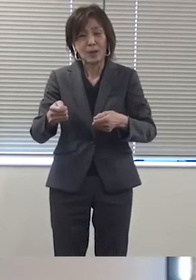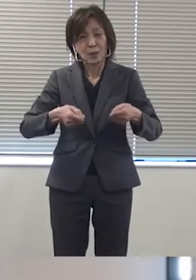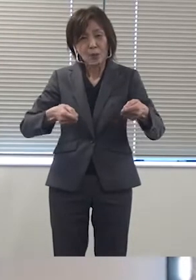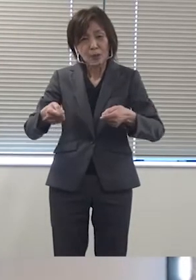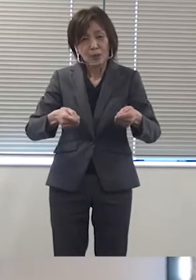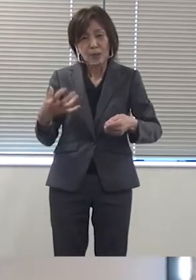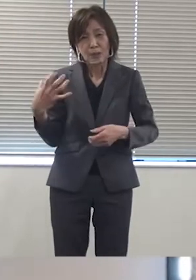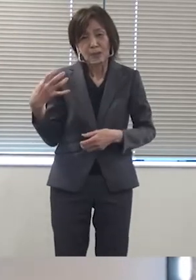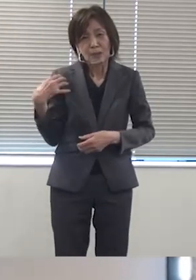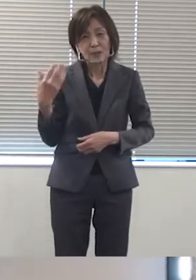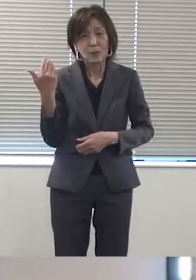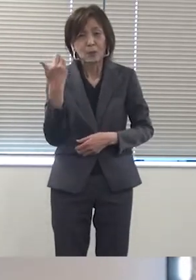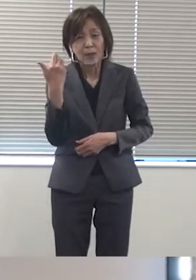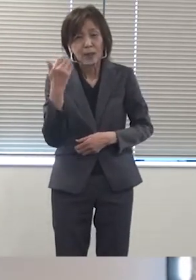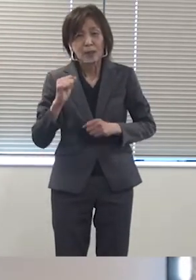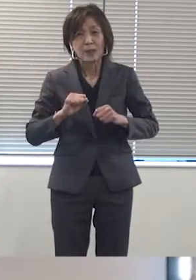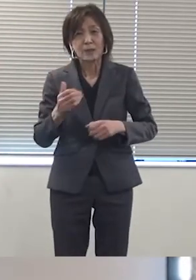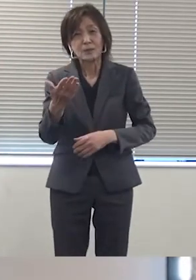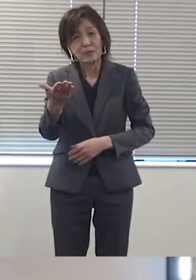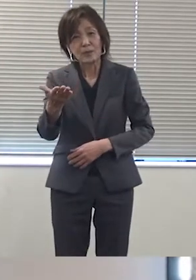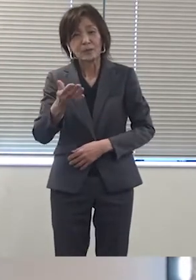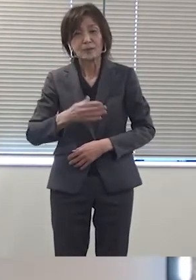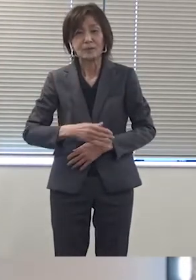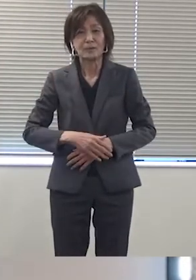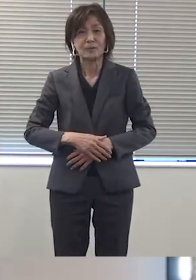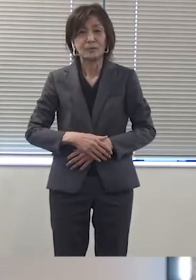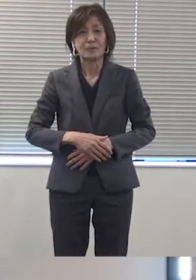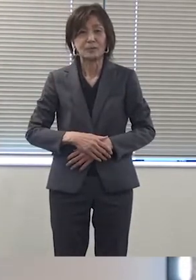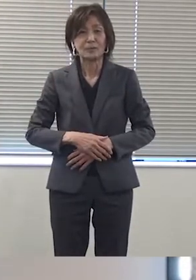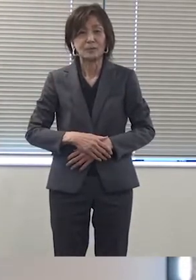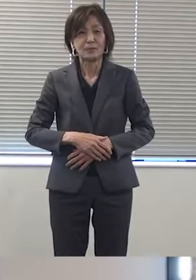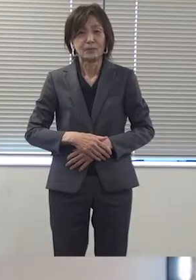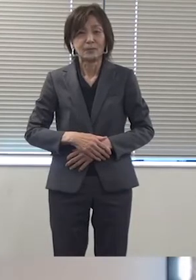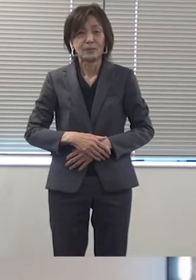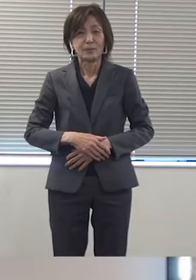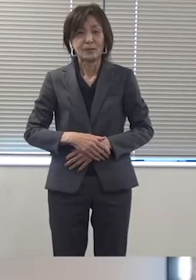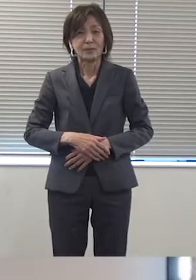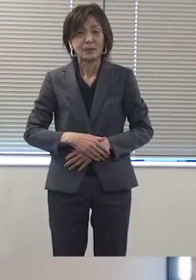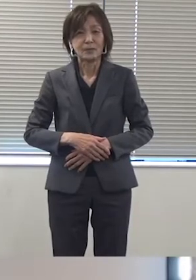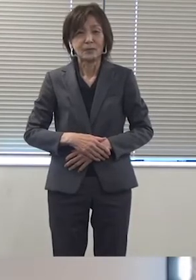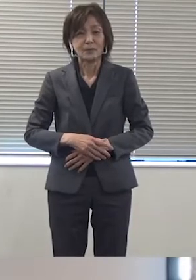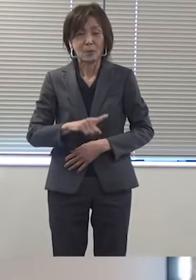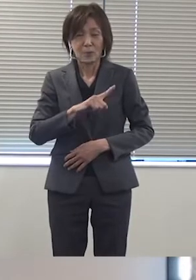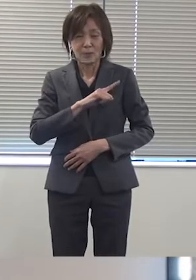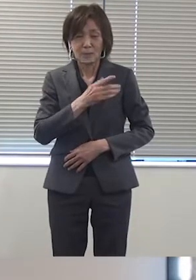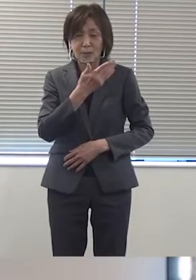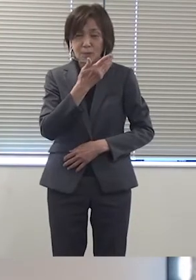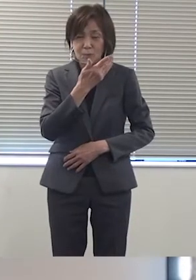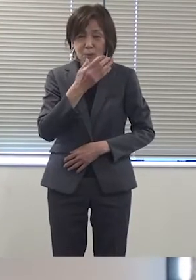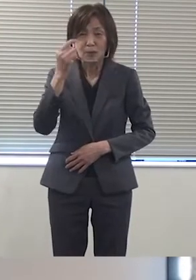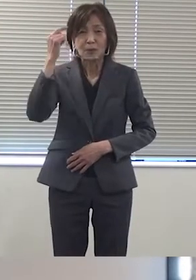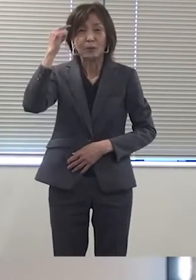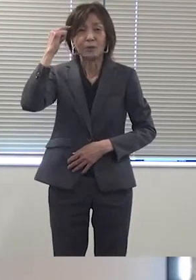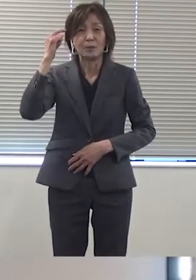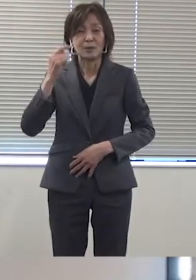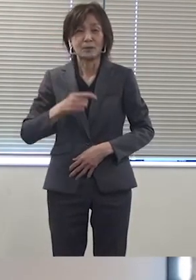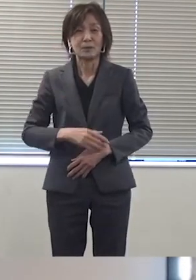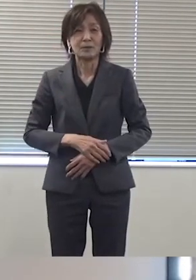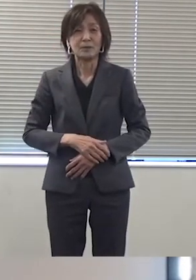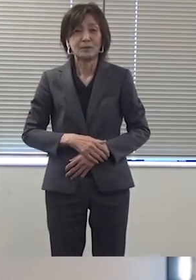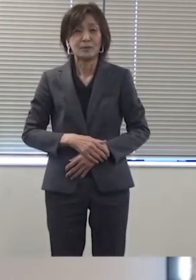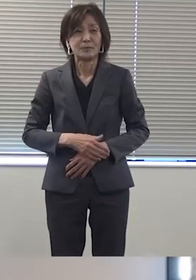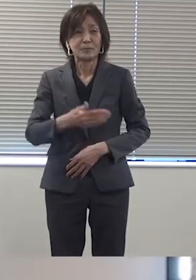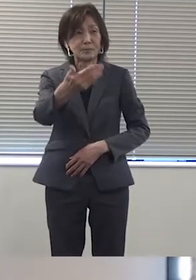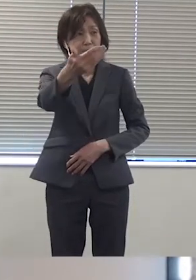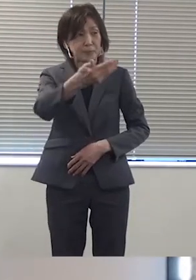ると誰がやります。 コーディネーターというのは受け入れ側のコーディネーターということですか。 そうです 。そういうことでいいですか。あとだから最